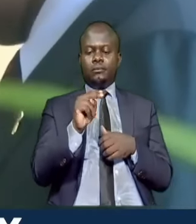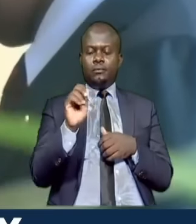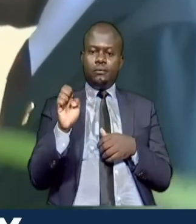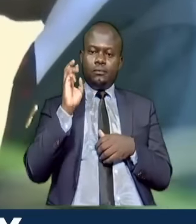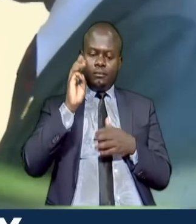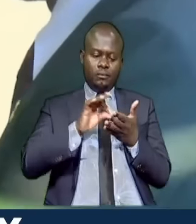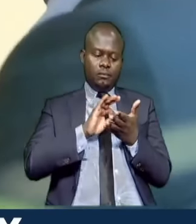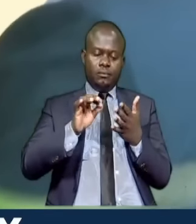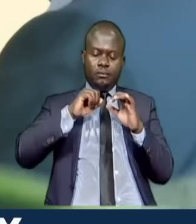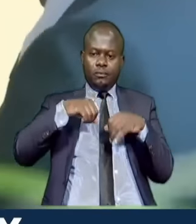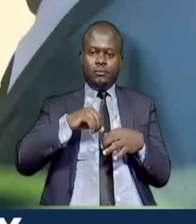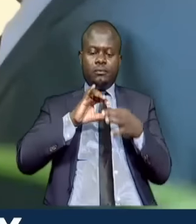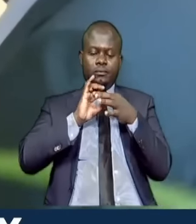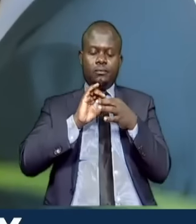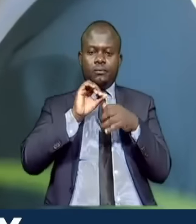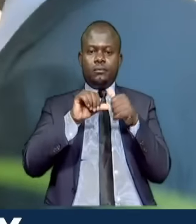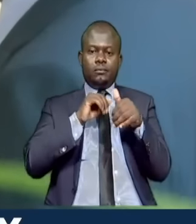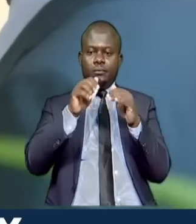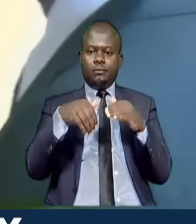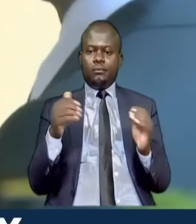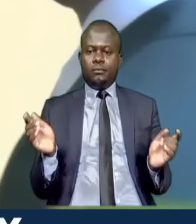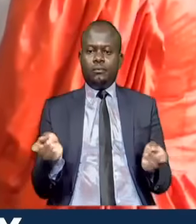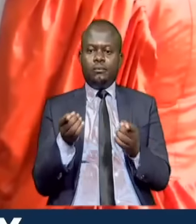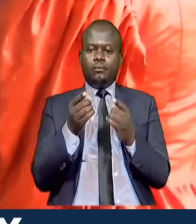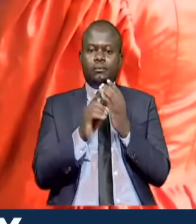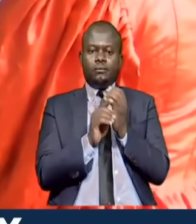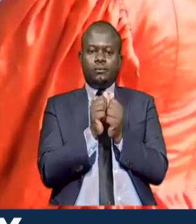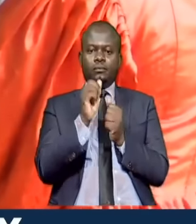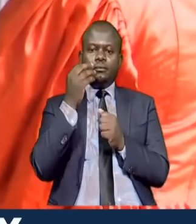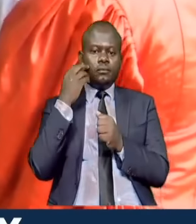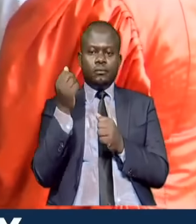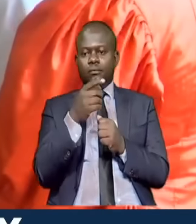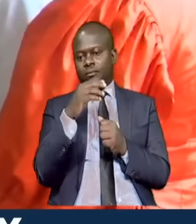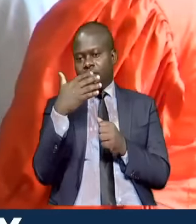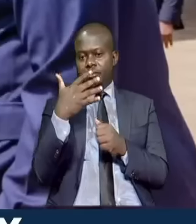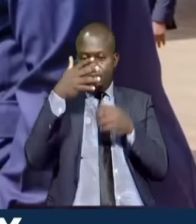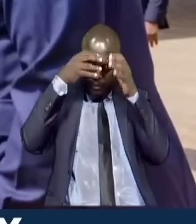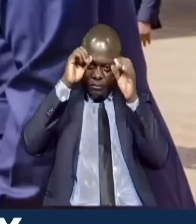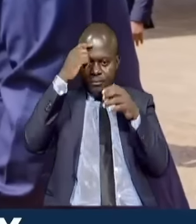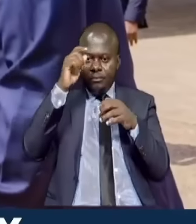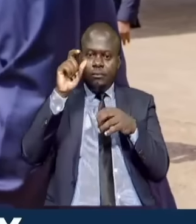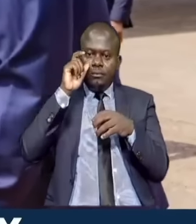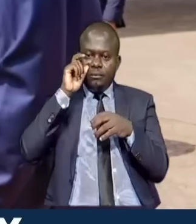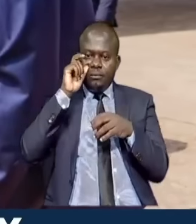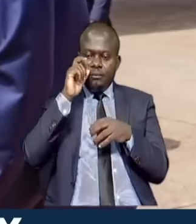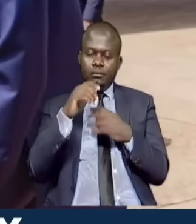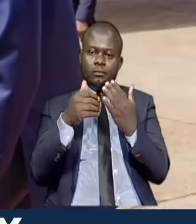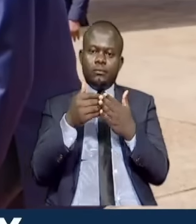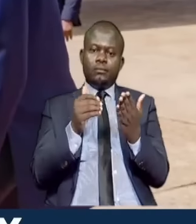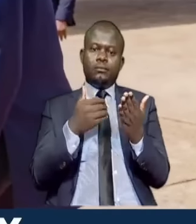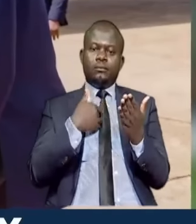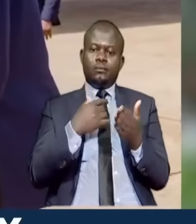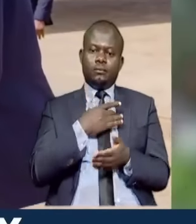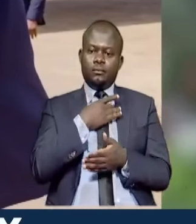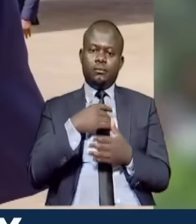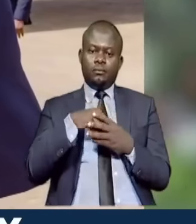bizasinya amasezerano y'ubufatanye mu bijyanye n'ubuhinzi n'ubworozi. Ku itariki 13 Gicurasi, Perezida wa Repubulika y'u Rwanda Paul Kagame yagiriye